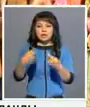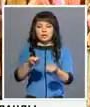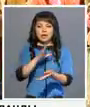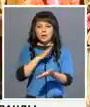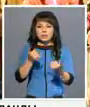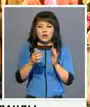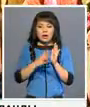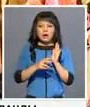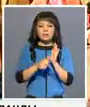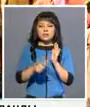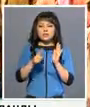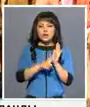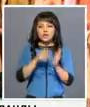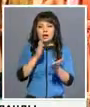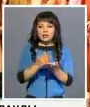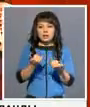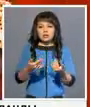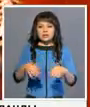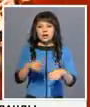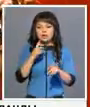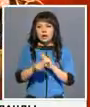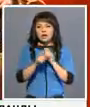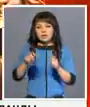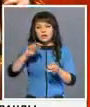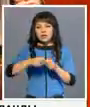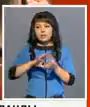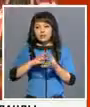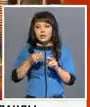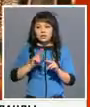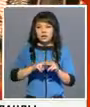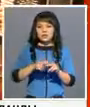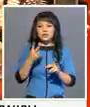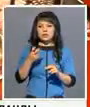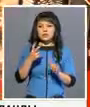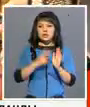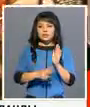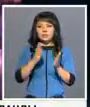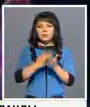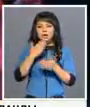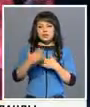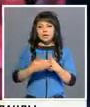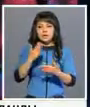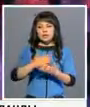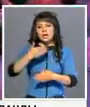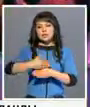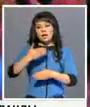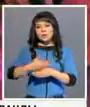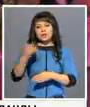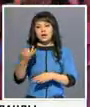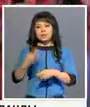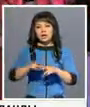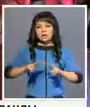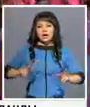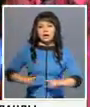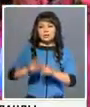иеленді. Биыл 67-ші маусымын жапқалы отыр. Театр ұжымы жылына кем дегенде 270-ге жуық спектакль қояды. Десек те,